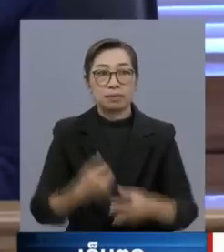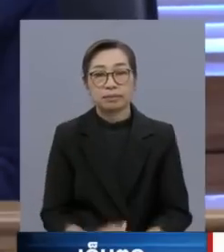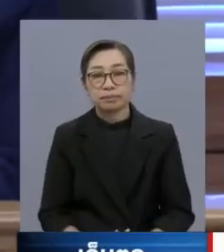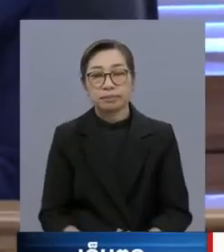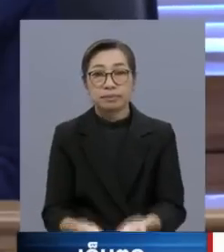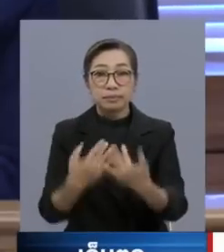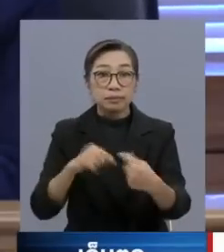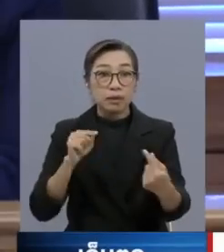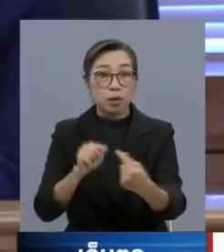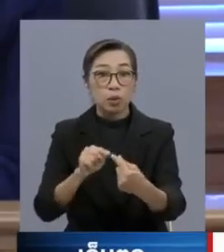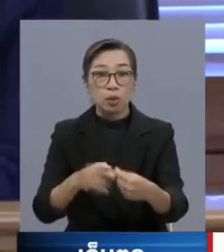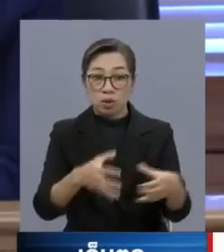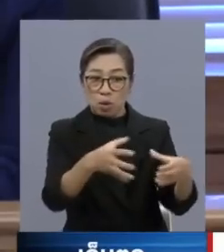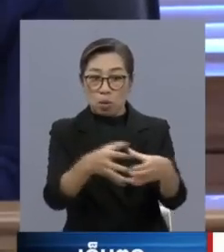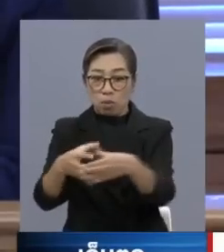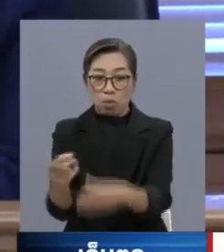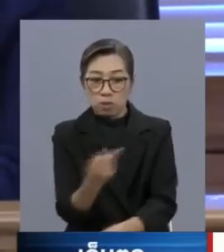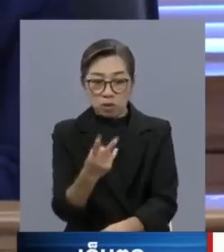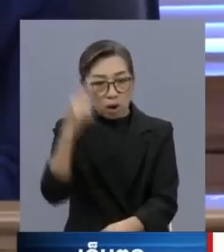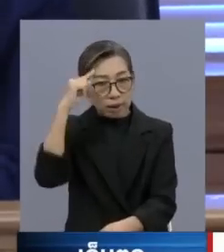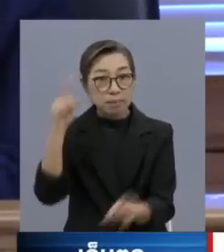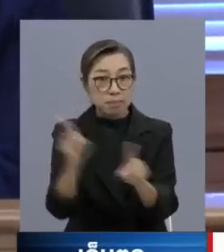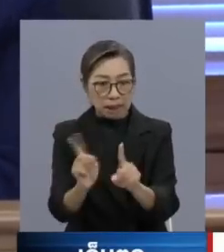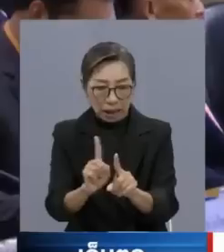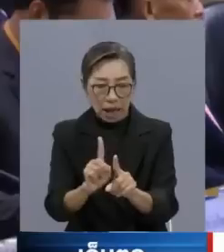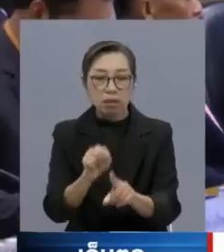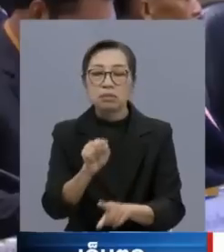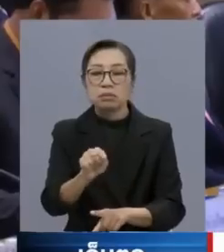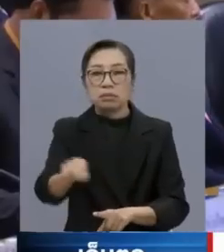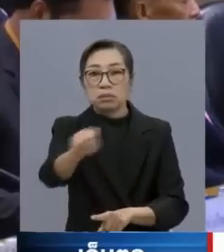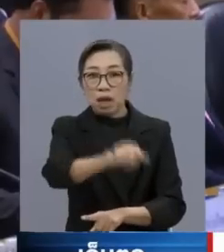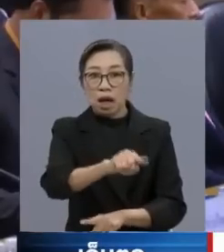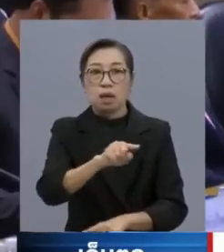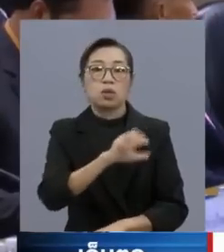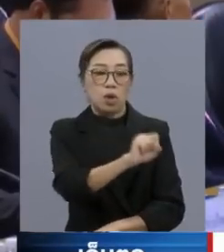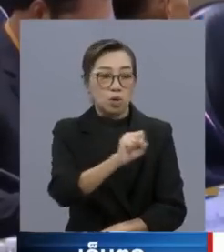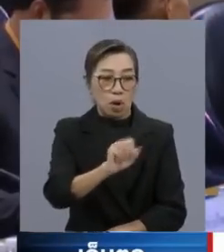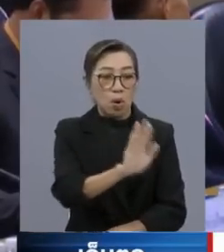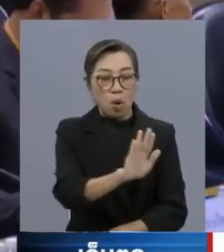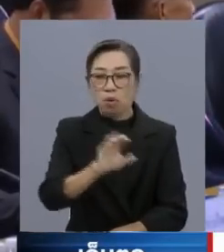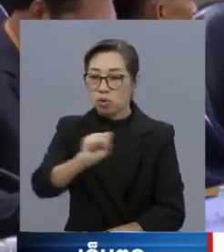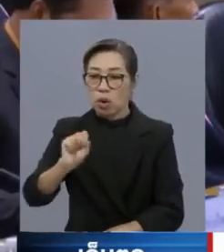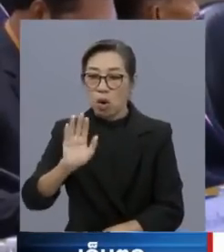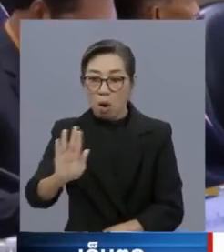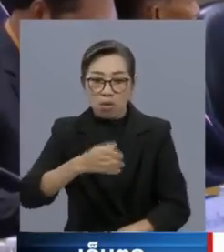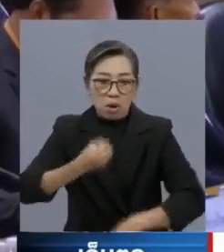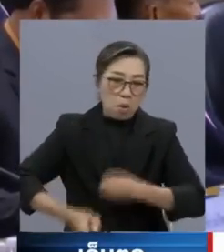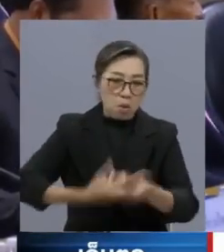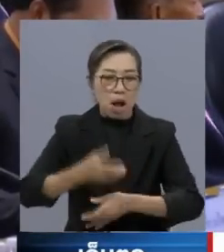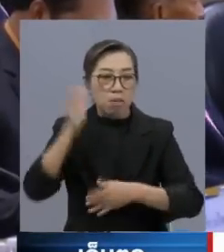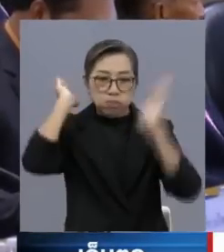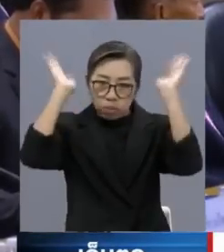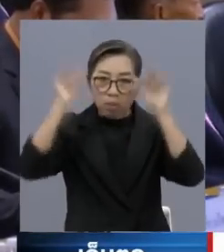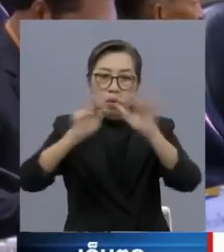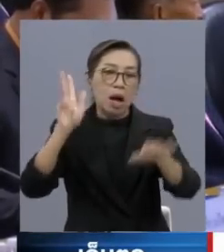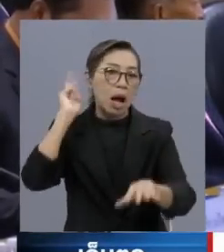อกจากนี้ทาง2พรรคยังมีความเห็นร่วมกันค่ะว่าจะไม่ให้สมาชิกของทั้ง2พรรคออกมาแสดงความคิดเห็นในเรื่องนี้อีกนะคะเพ